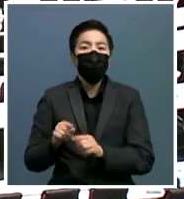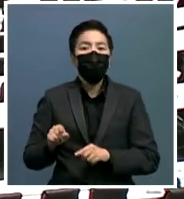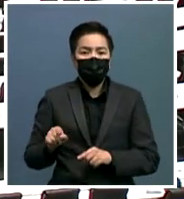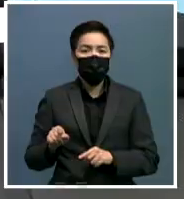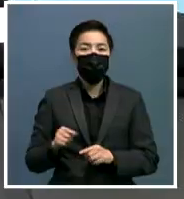ครับ